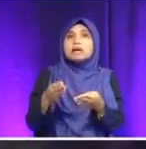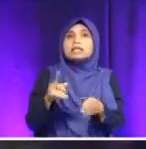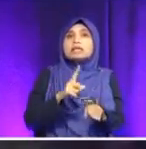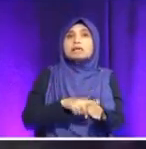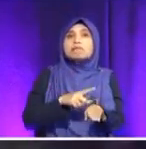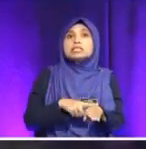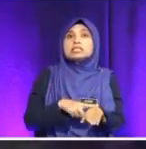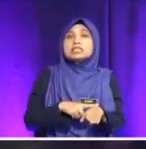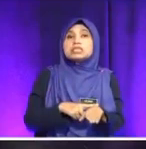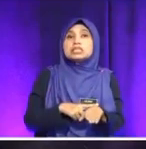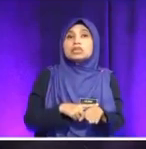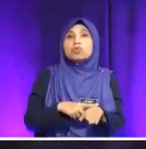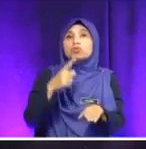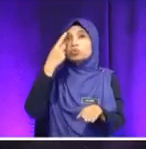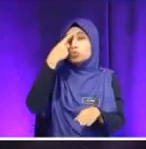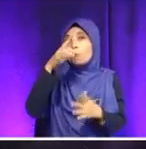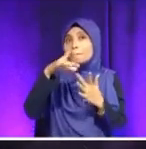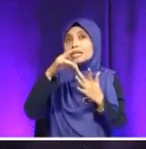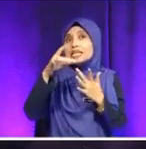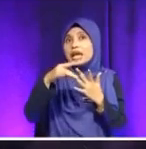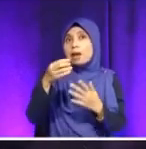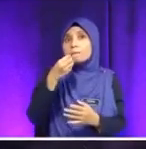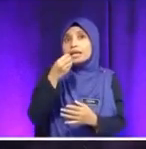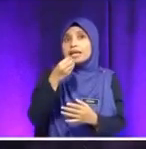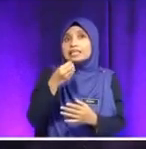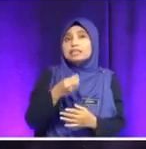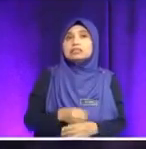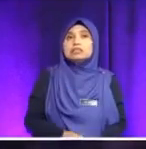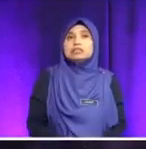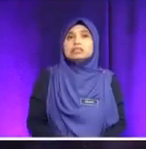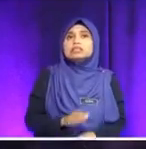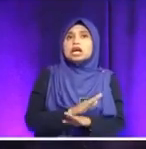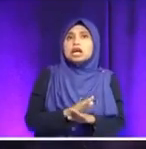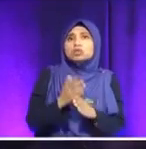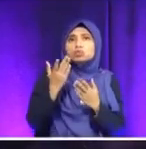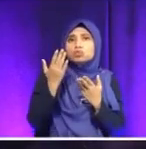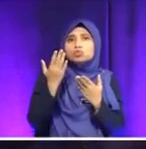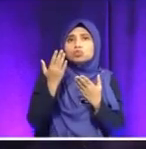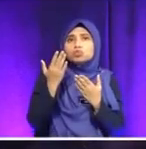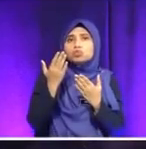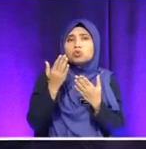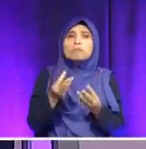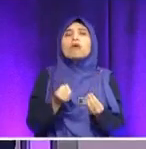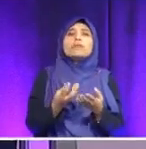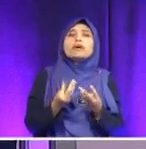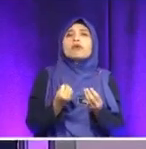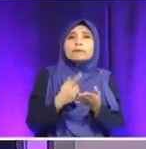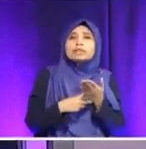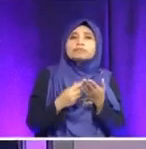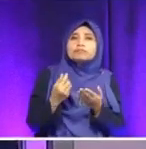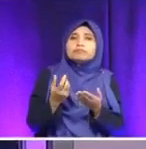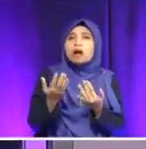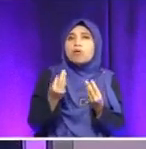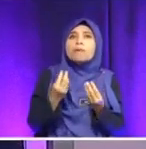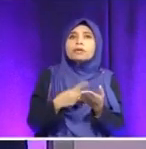kepada pelanggan untuk memilih menu tersebut. Ha, jangan kita tunggu di sebelah meja tu. Okey, nak order apa encik? Nak order apa encik? Jangan